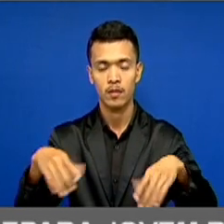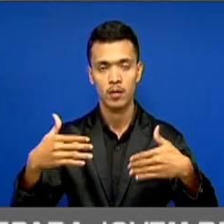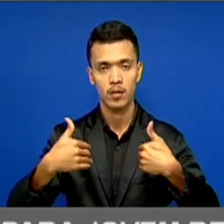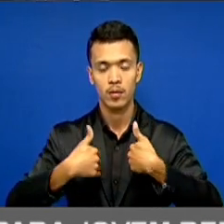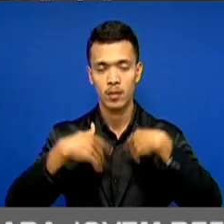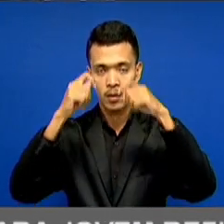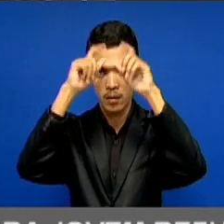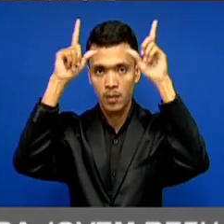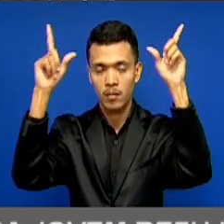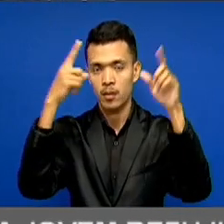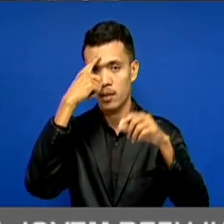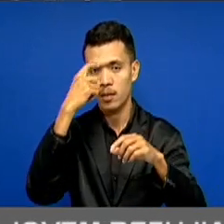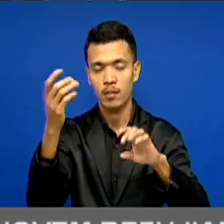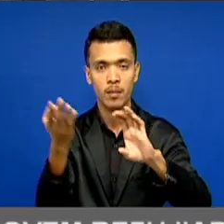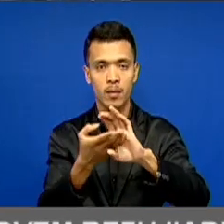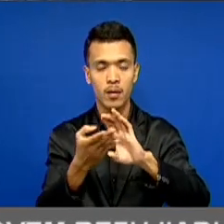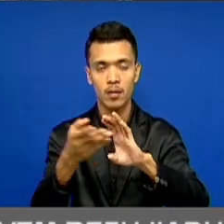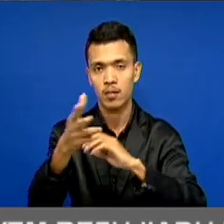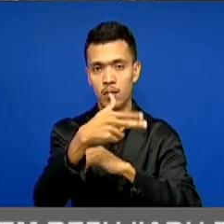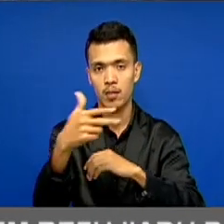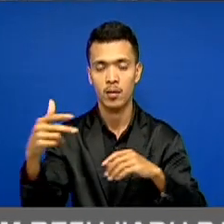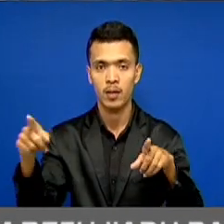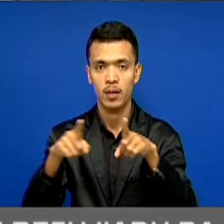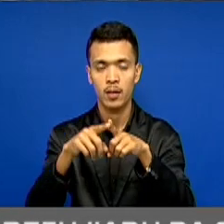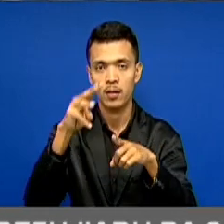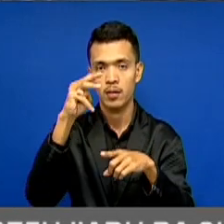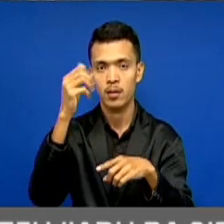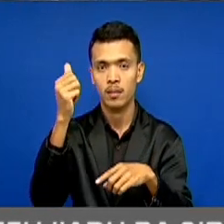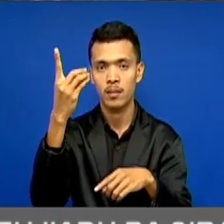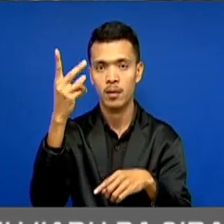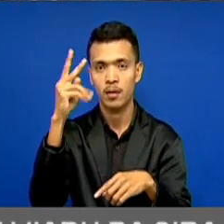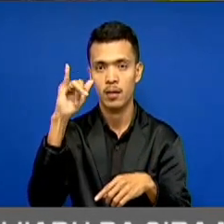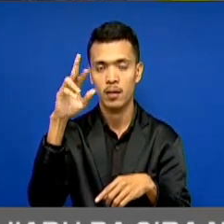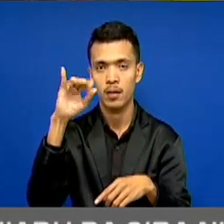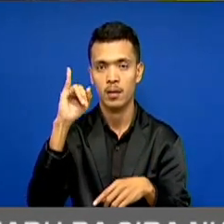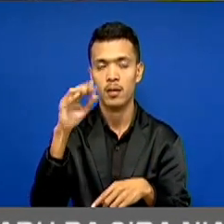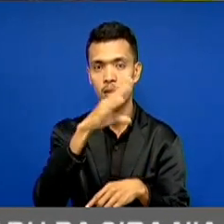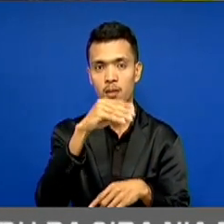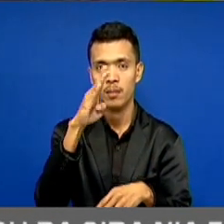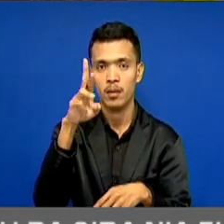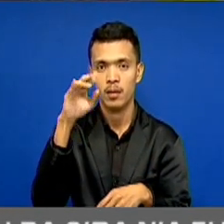banco comercial Indonésia, nesse banco mandiri no BRI, a huona nine investimento to